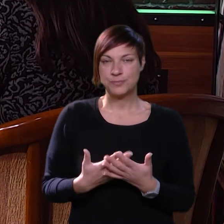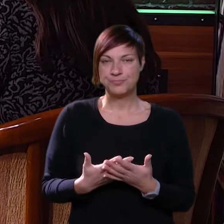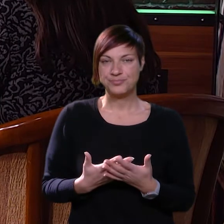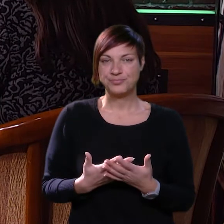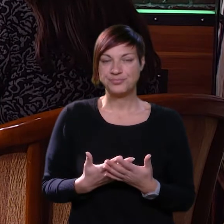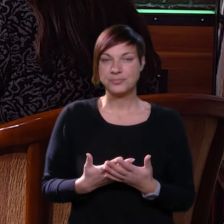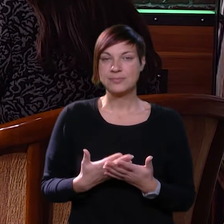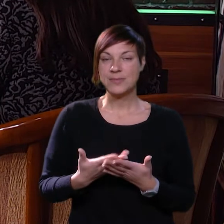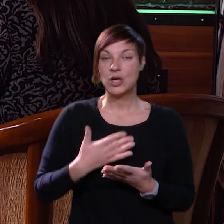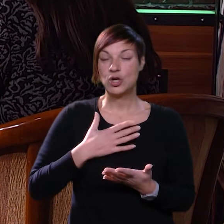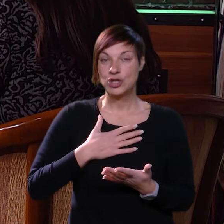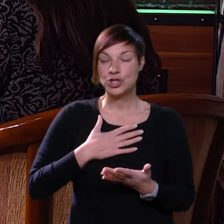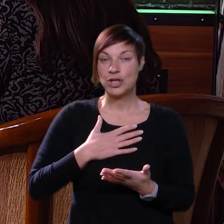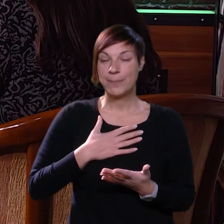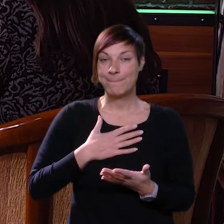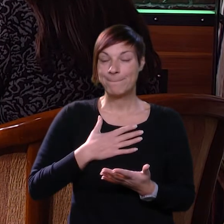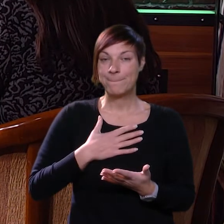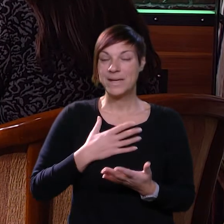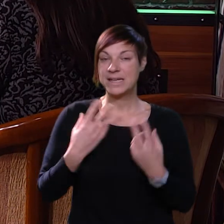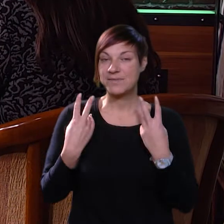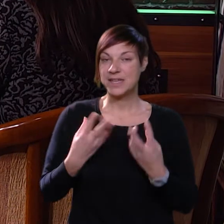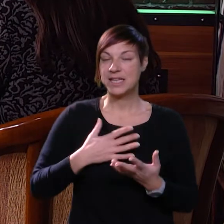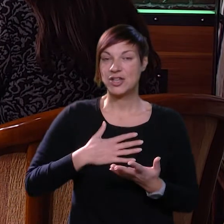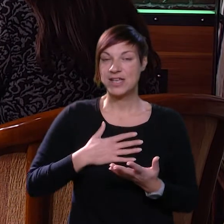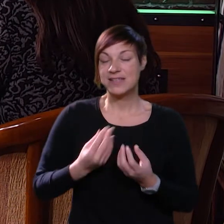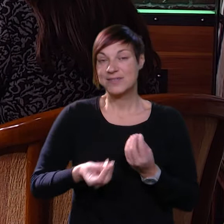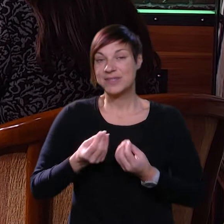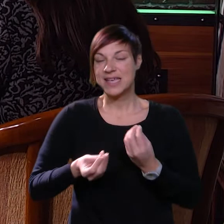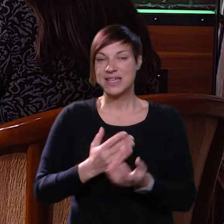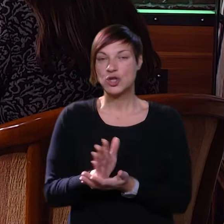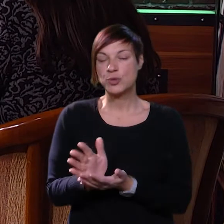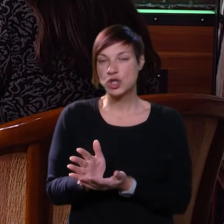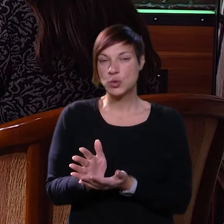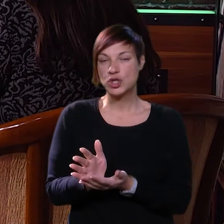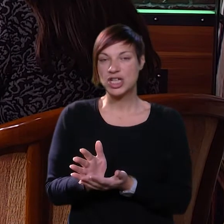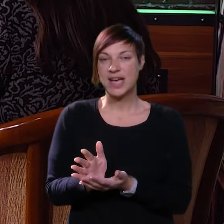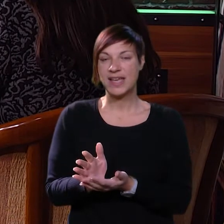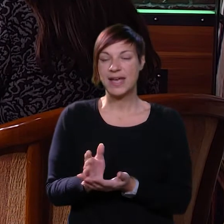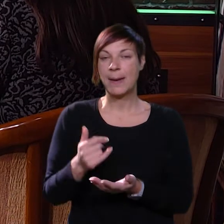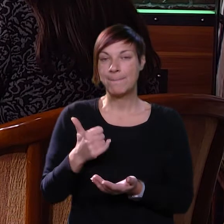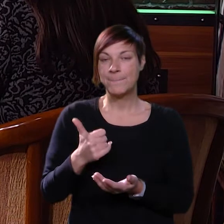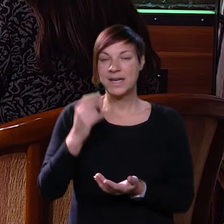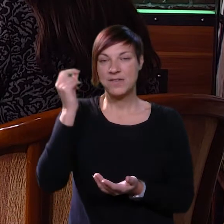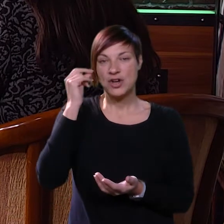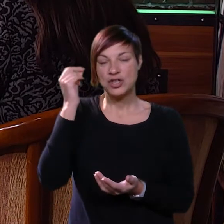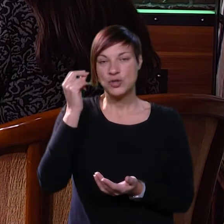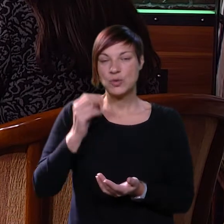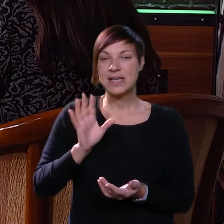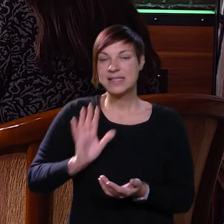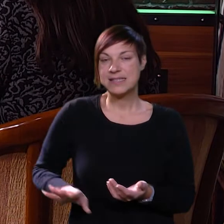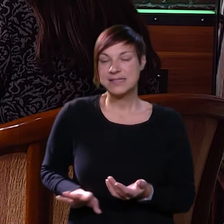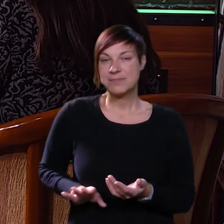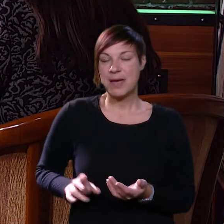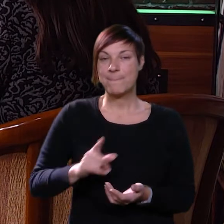biti ono što je meni jako značilo. Ja sam se nekako igrom slučaja prvo čula